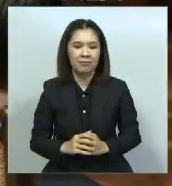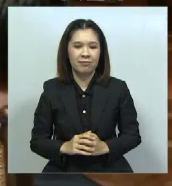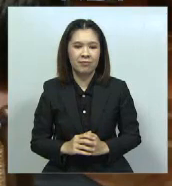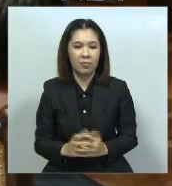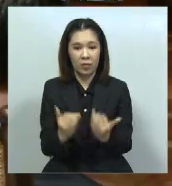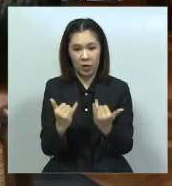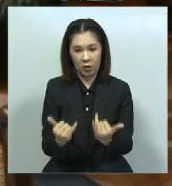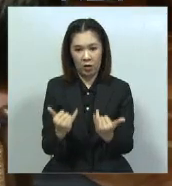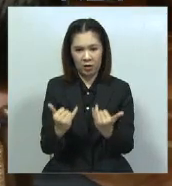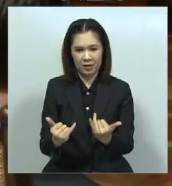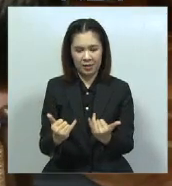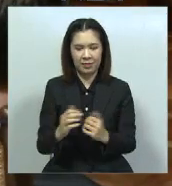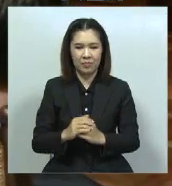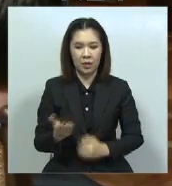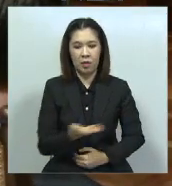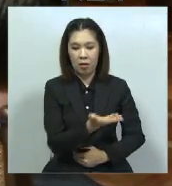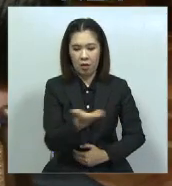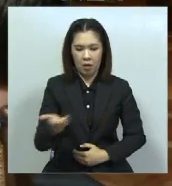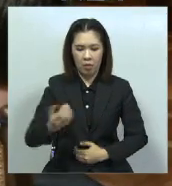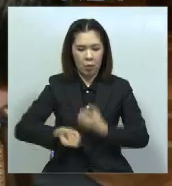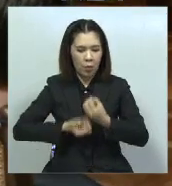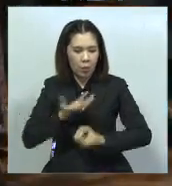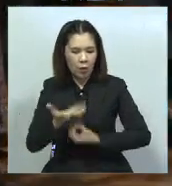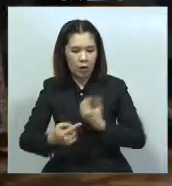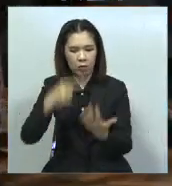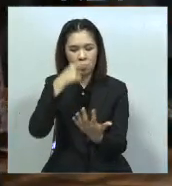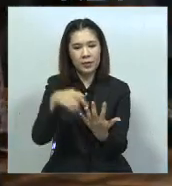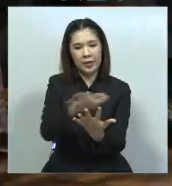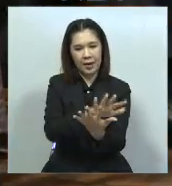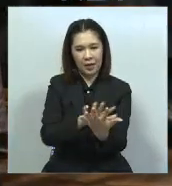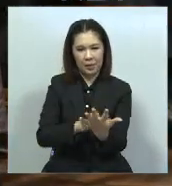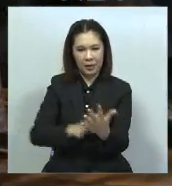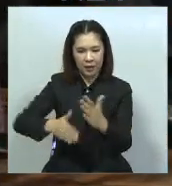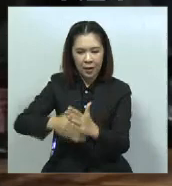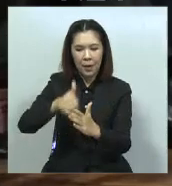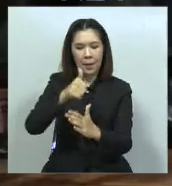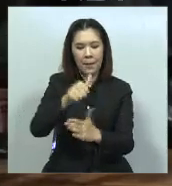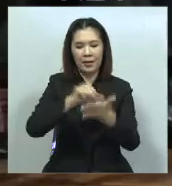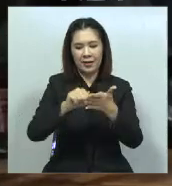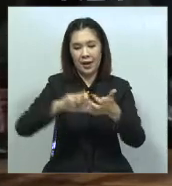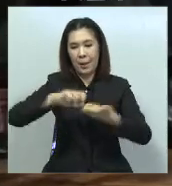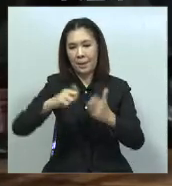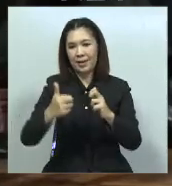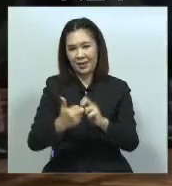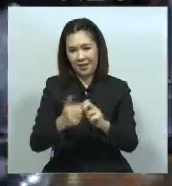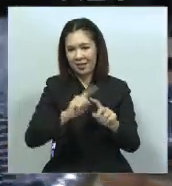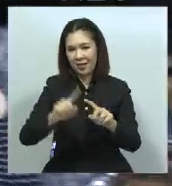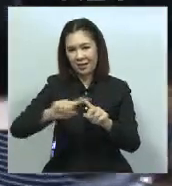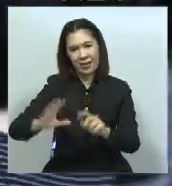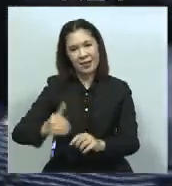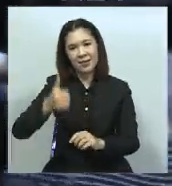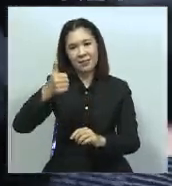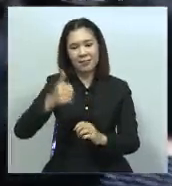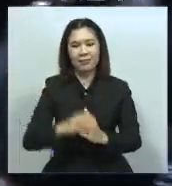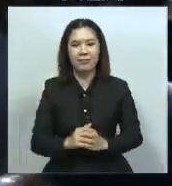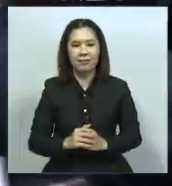นี้จะเป็นเวทีแสดงให้นานาชาติได้เห็นถึงความสำเร็จของไทยในการแก้ไขปัญหาการทำประมงผิดกฎหมายโด